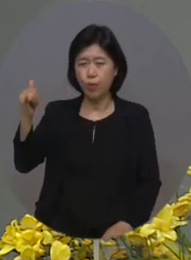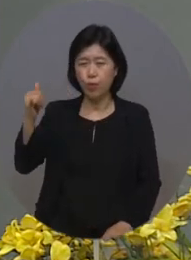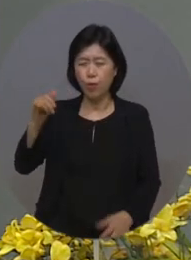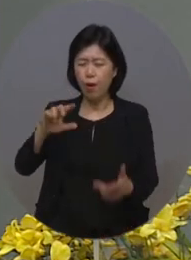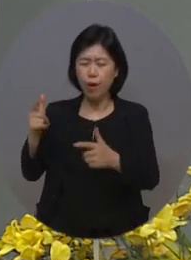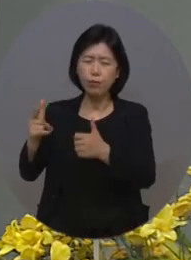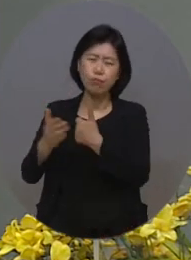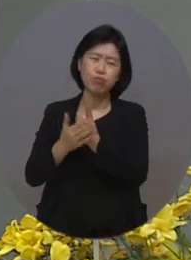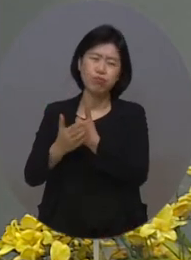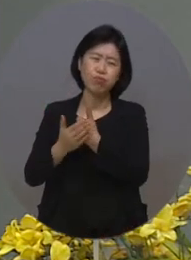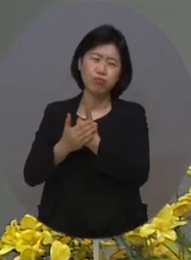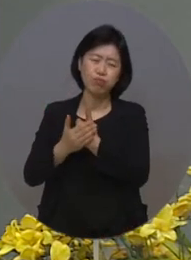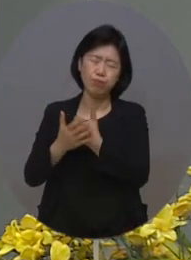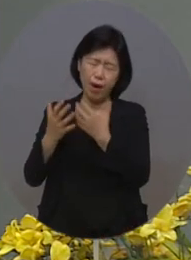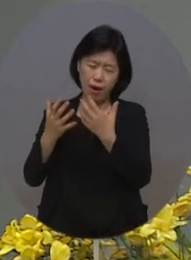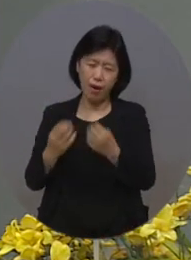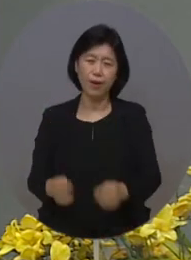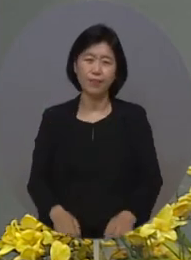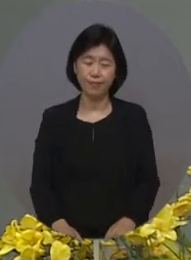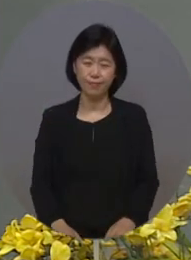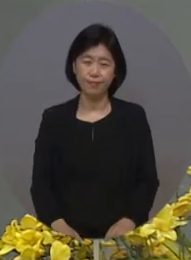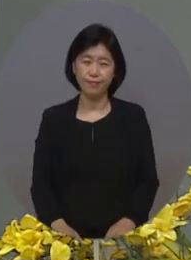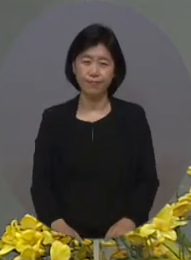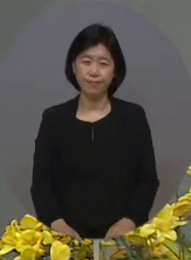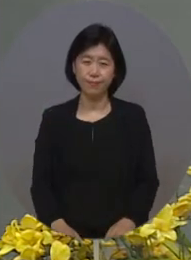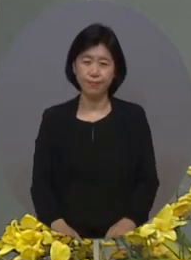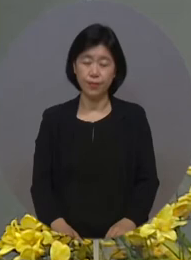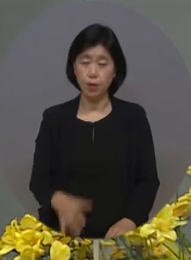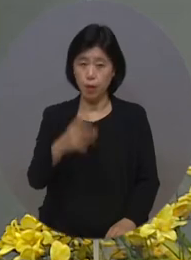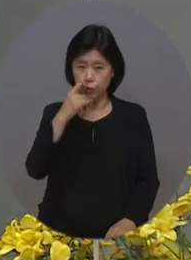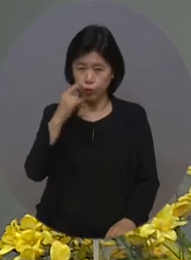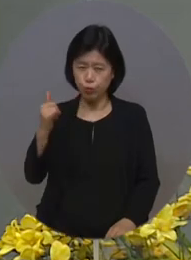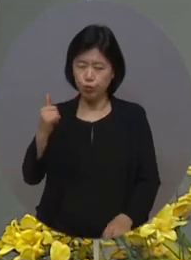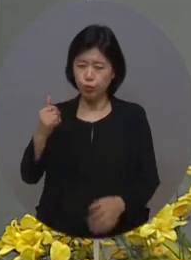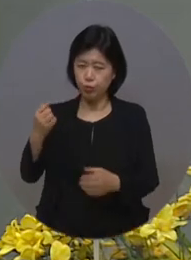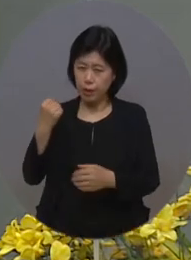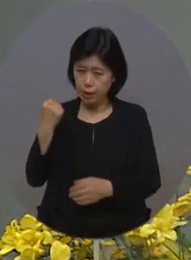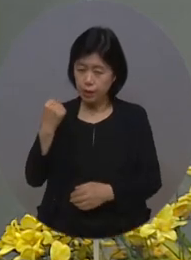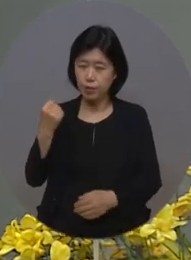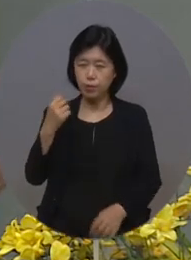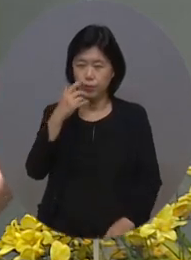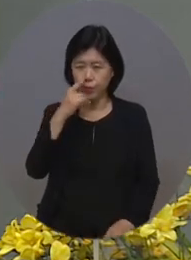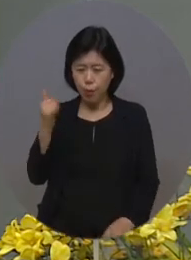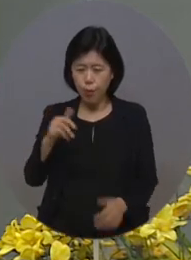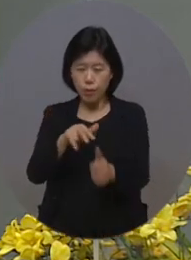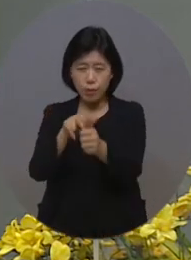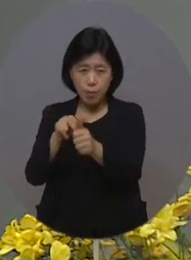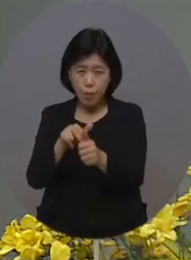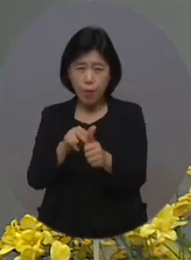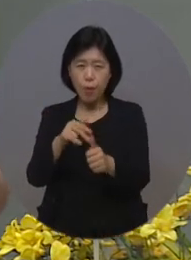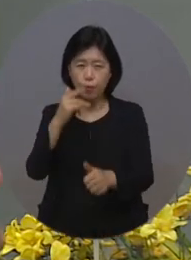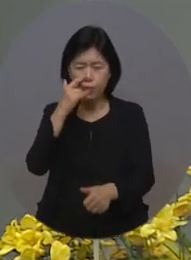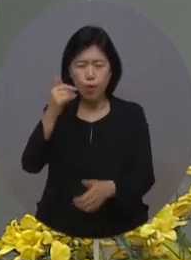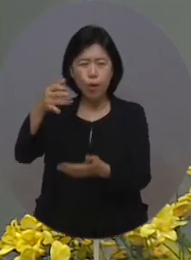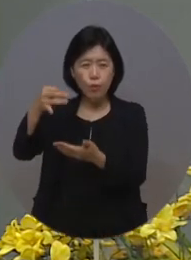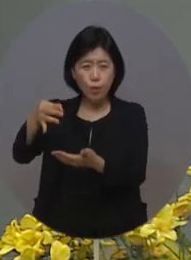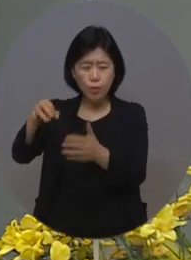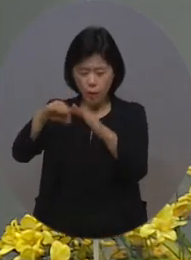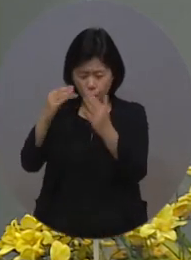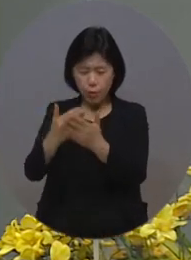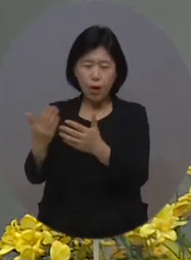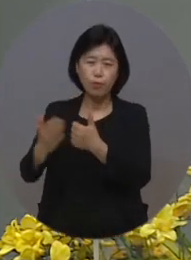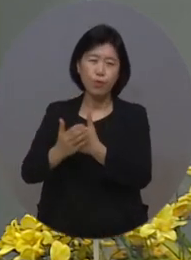그 재력 여러가지 입매 뭐 정보 이런게 다 싫음 따지고 보면 부모 찬 수